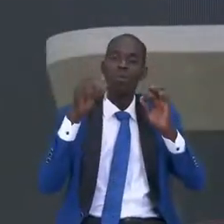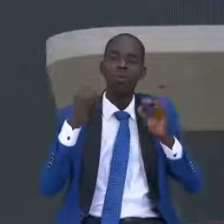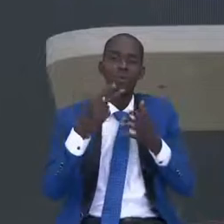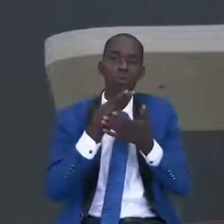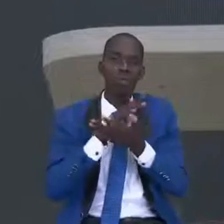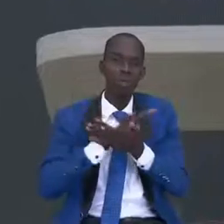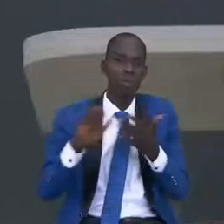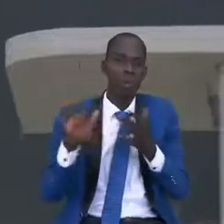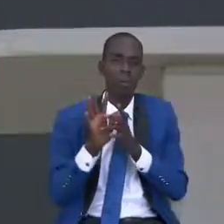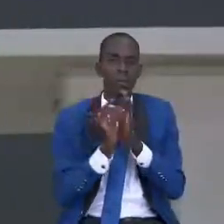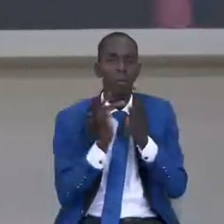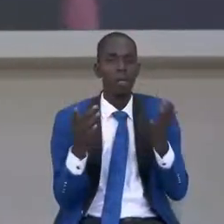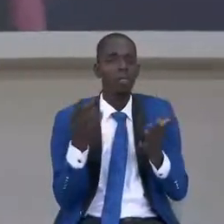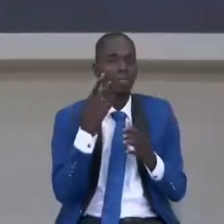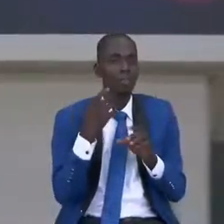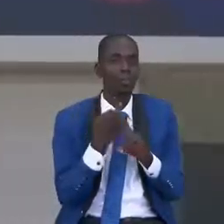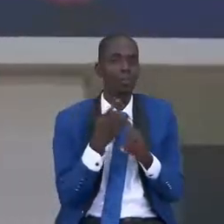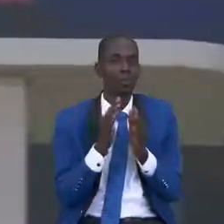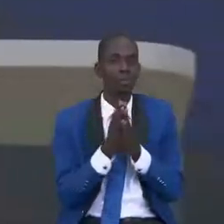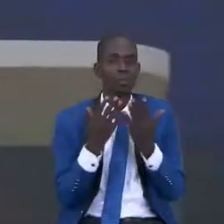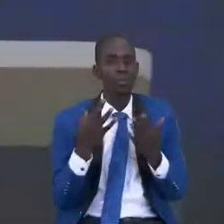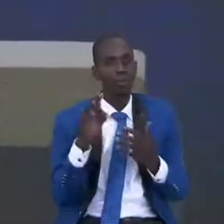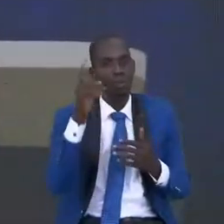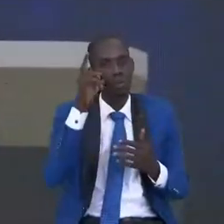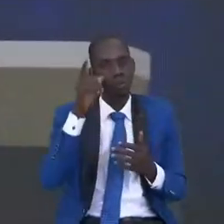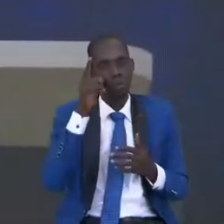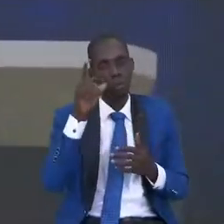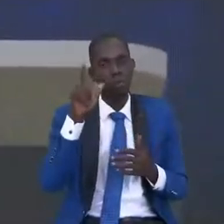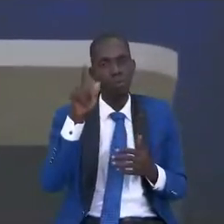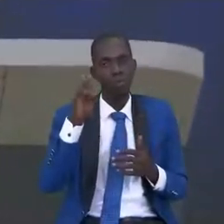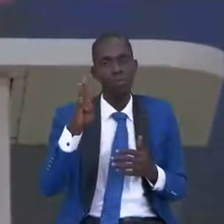sacrées. Luc chapitre 24,